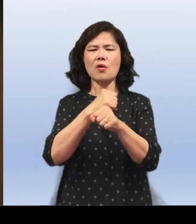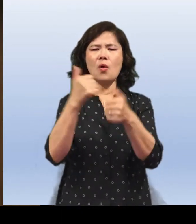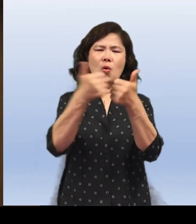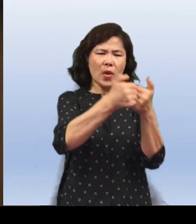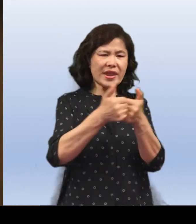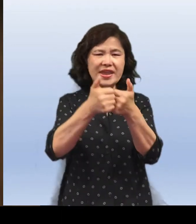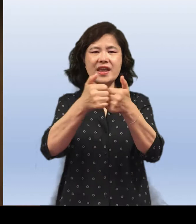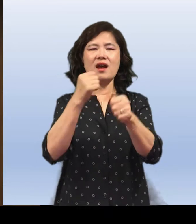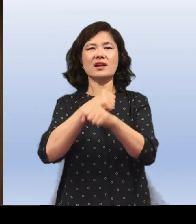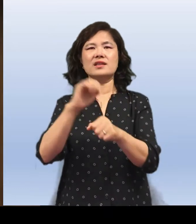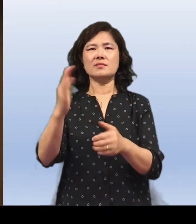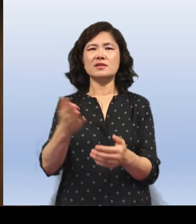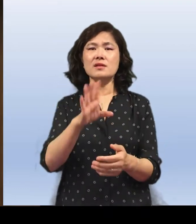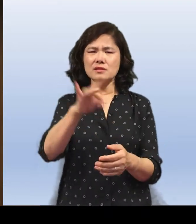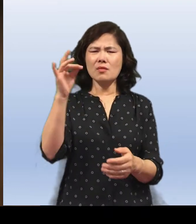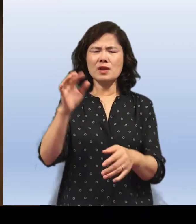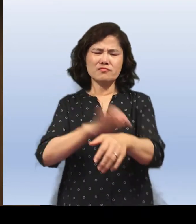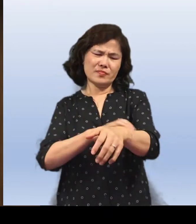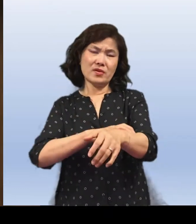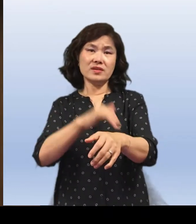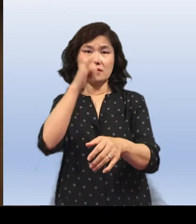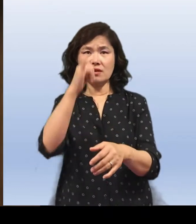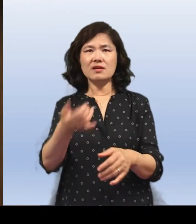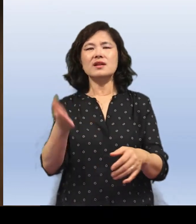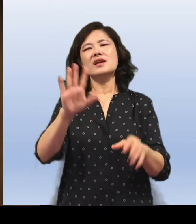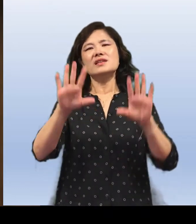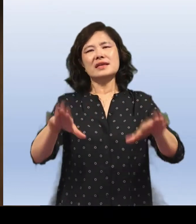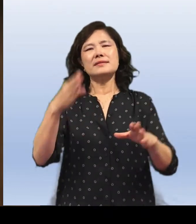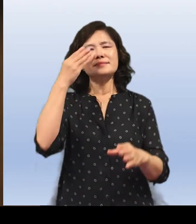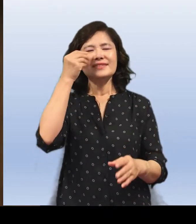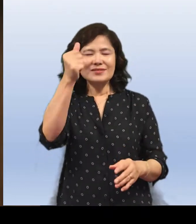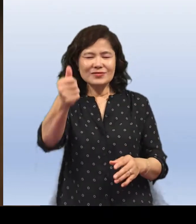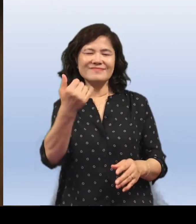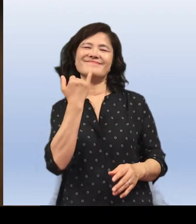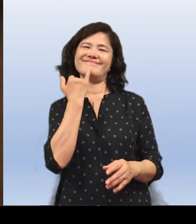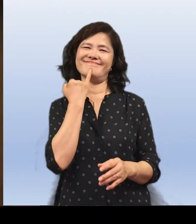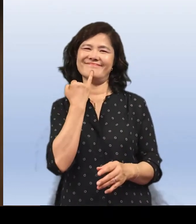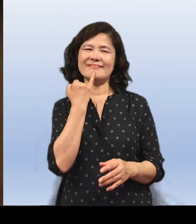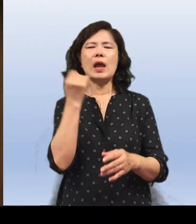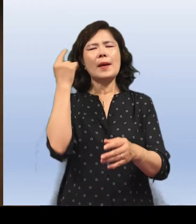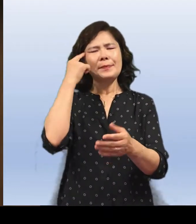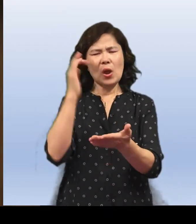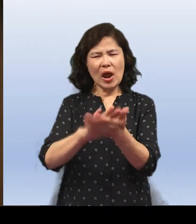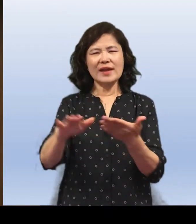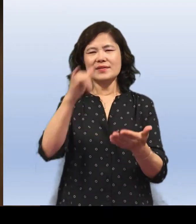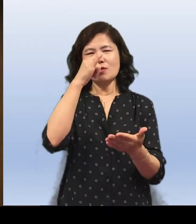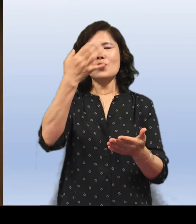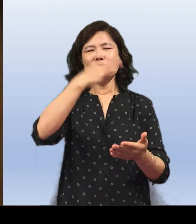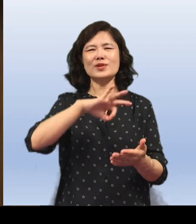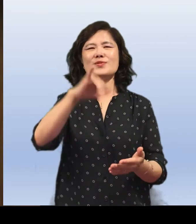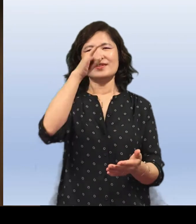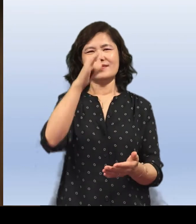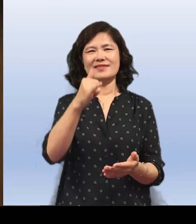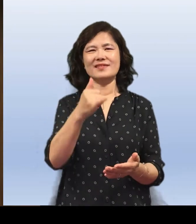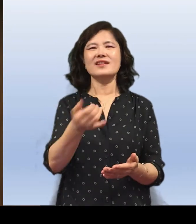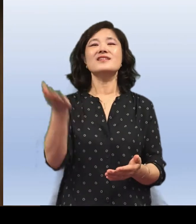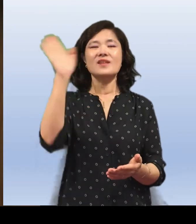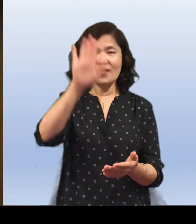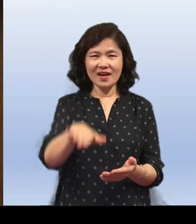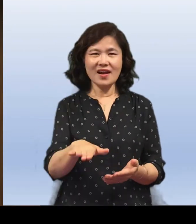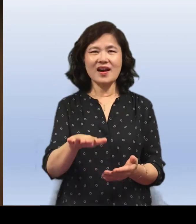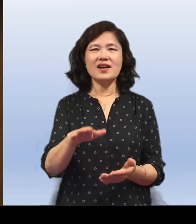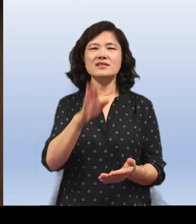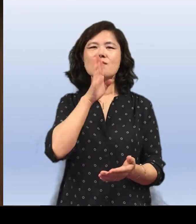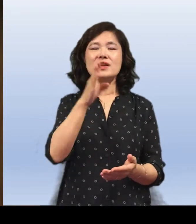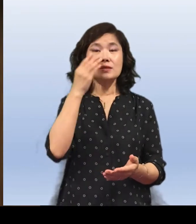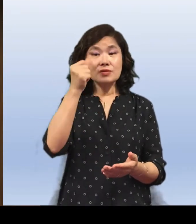미팅을 하면서 처음에는 불편했지만 익숙해지면서 많은 편리함도 있고 유익도 있었습니다. 하지만